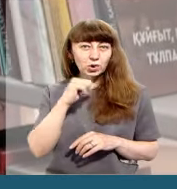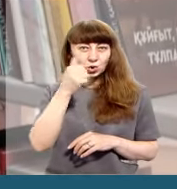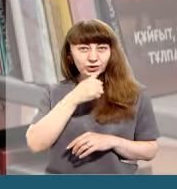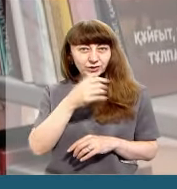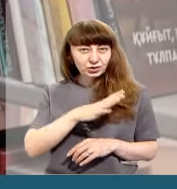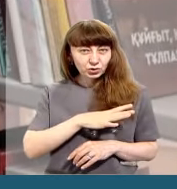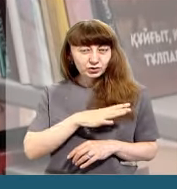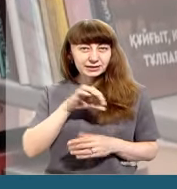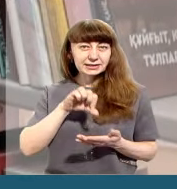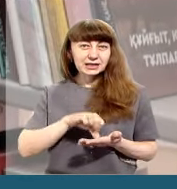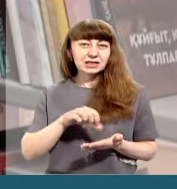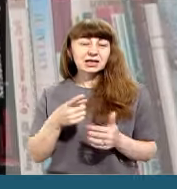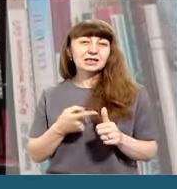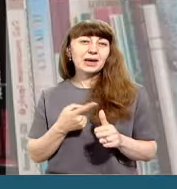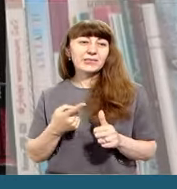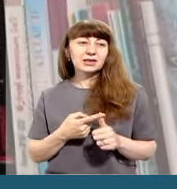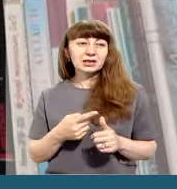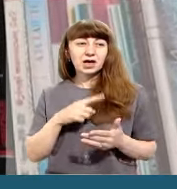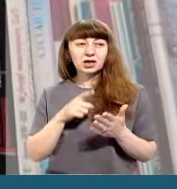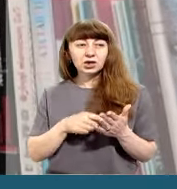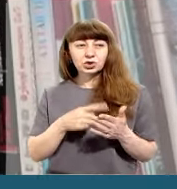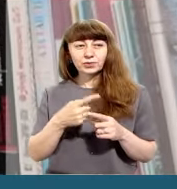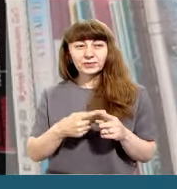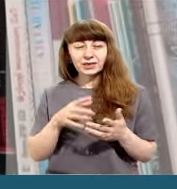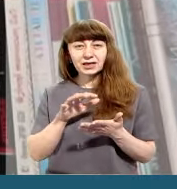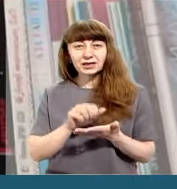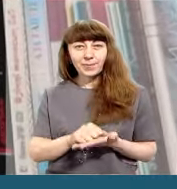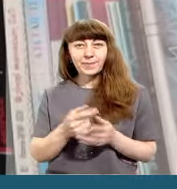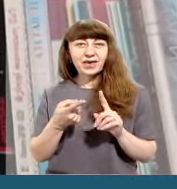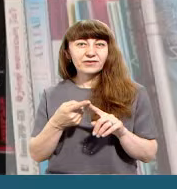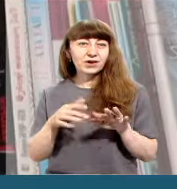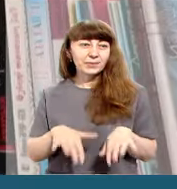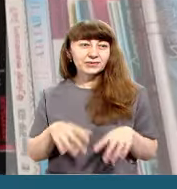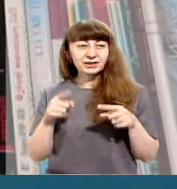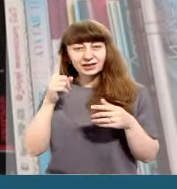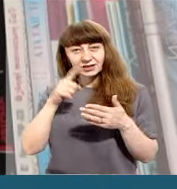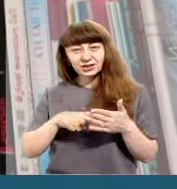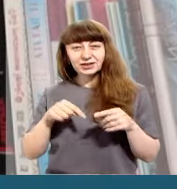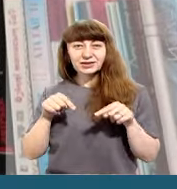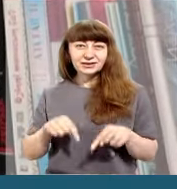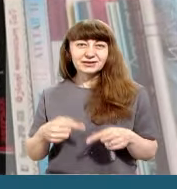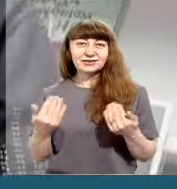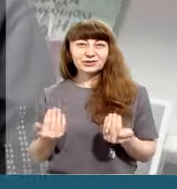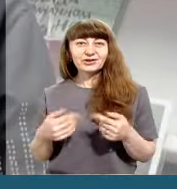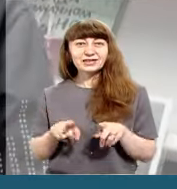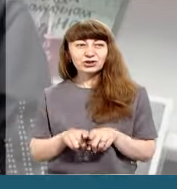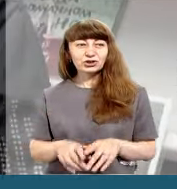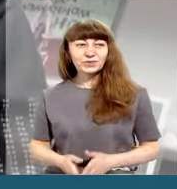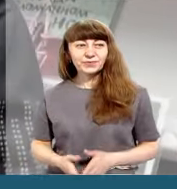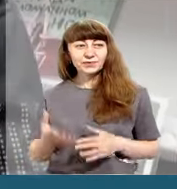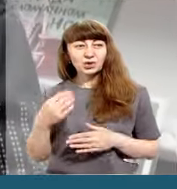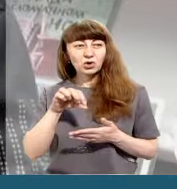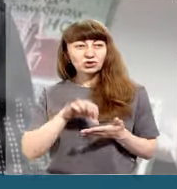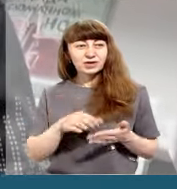году, заняла номинацию. На городском этапе я заняла 1-е место и, надеюсь, сегодня займу та же. Еще одни